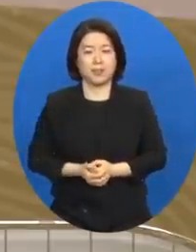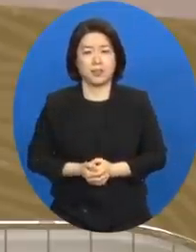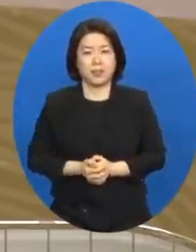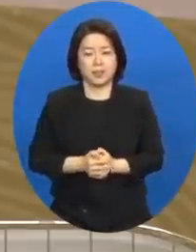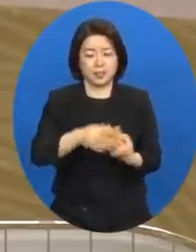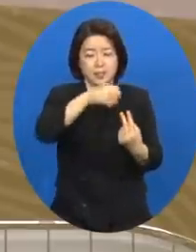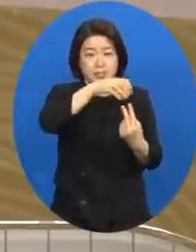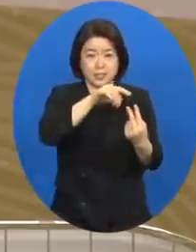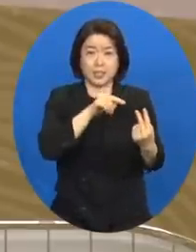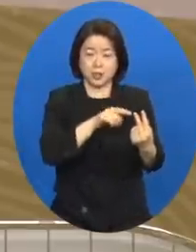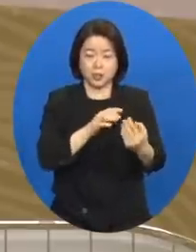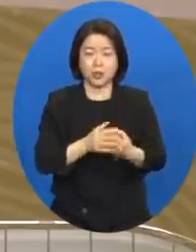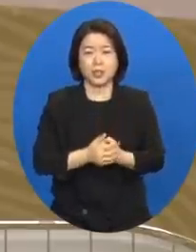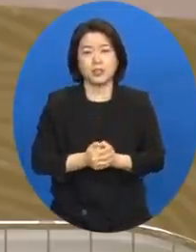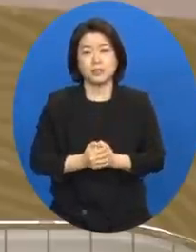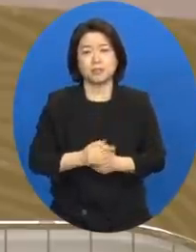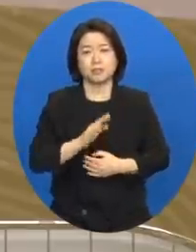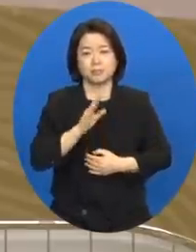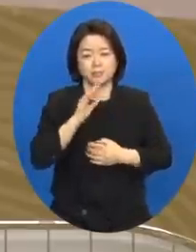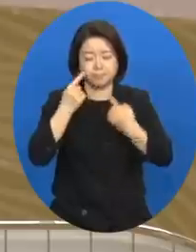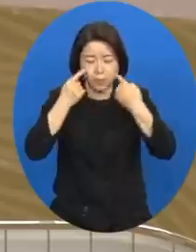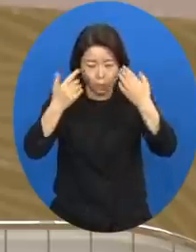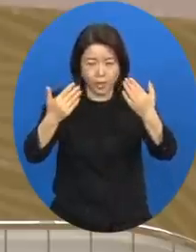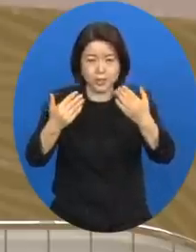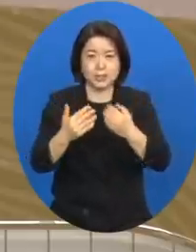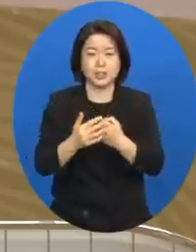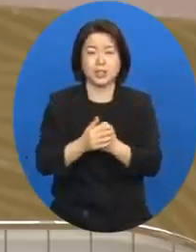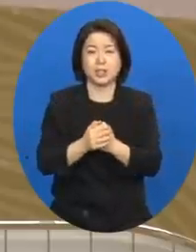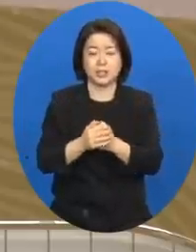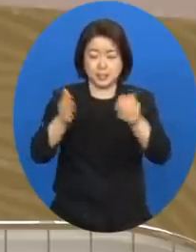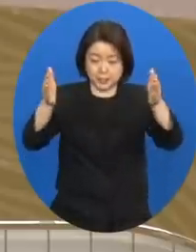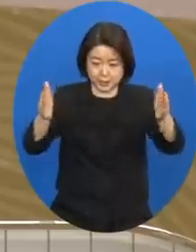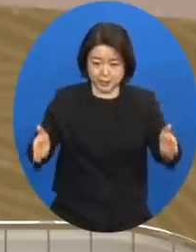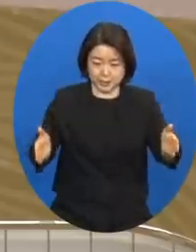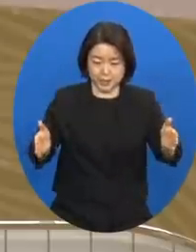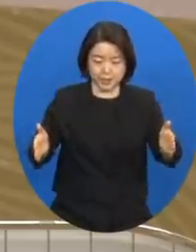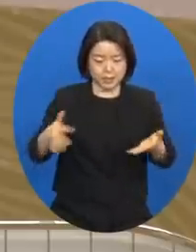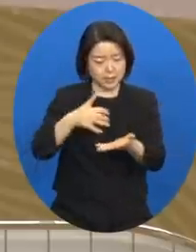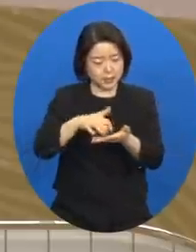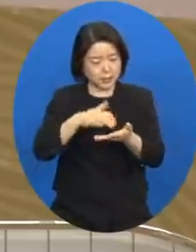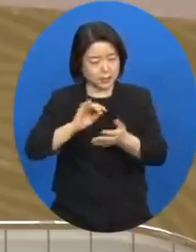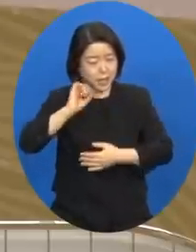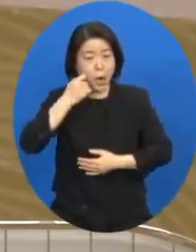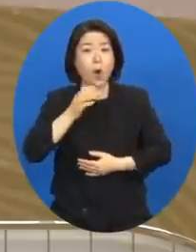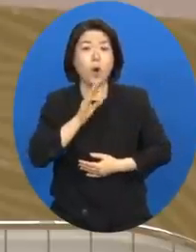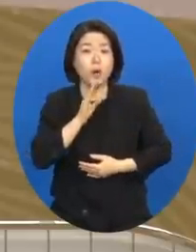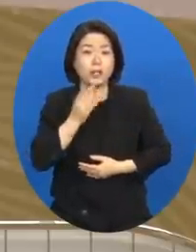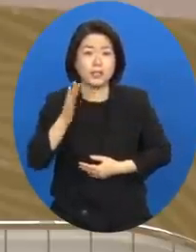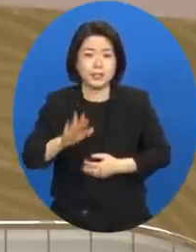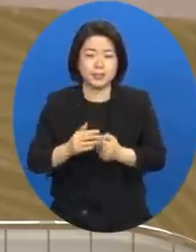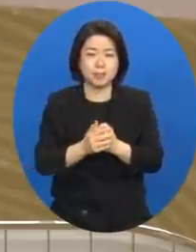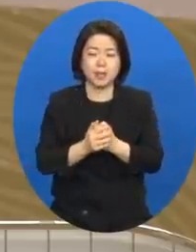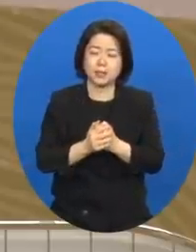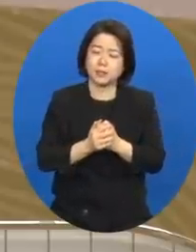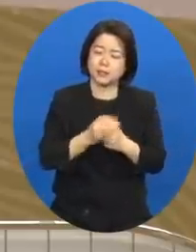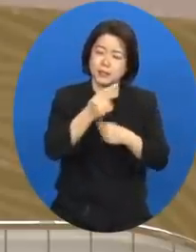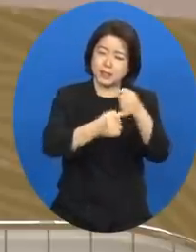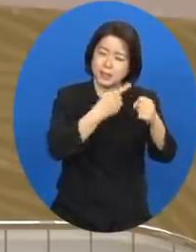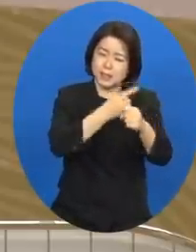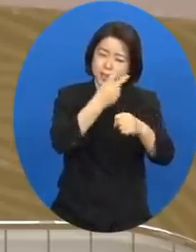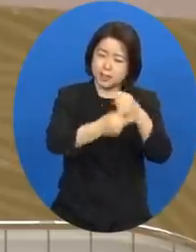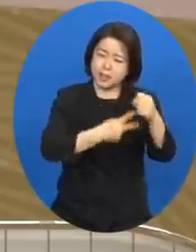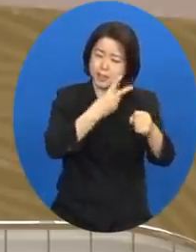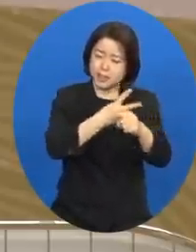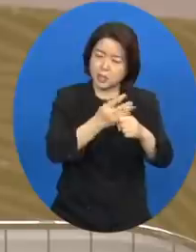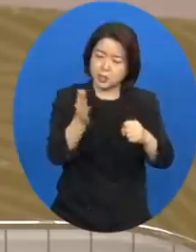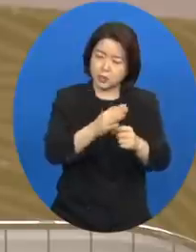세례요한은 정확하게 그 기간을 계산하기가 참 어렵지만 그래도 한 1, 2년 정도